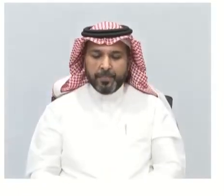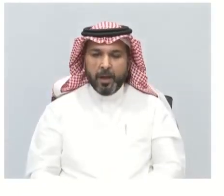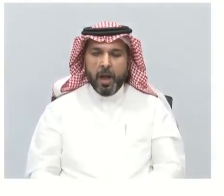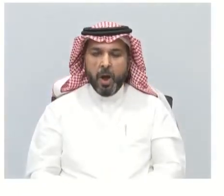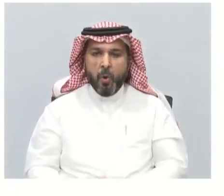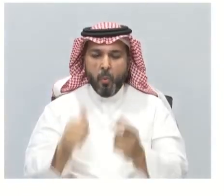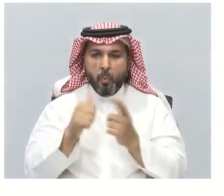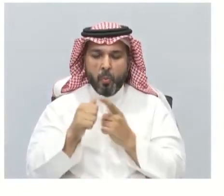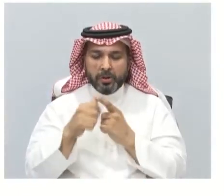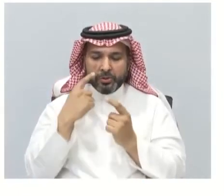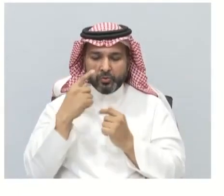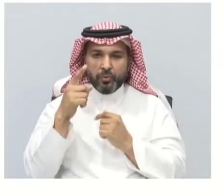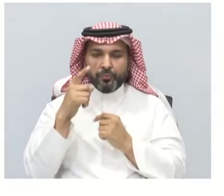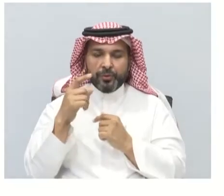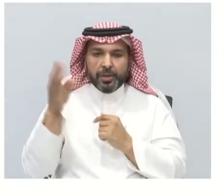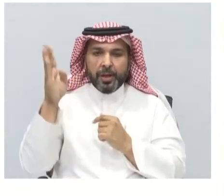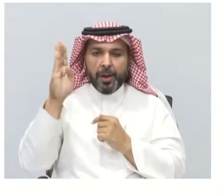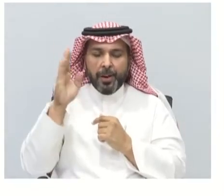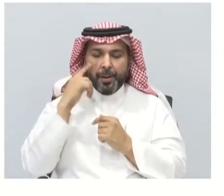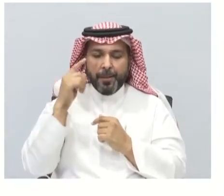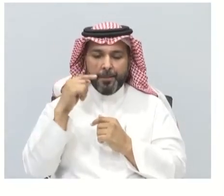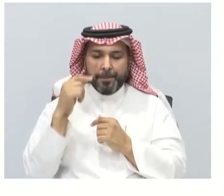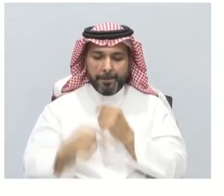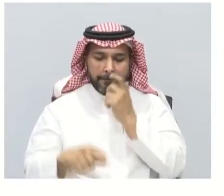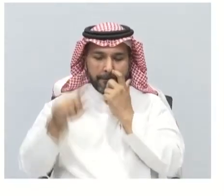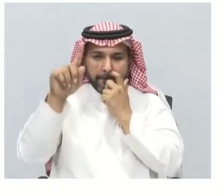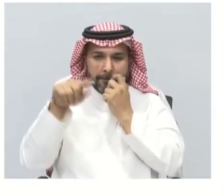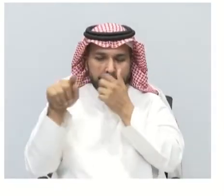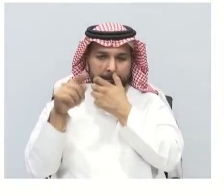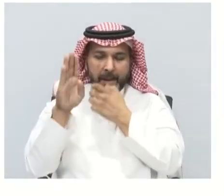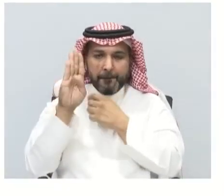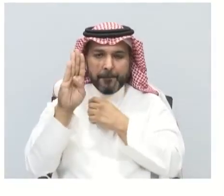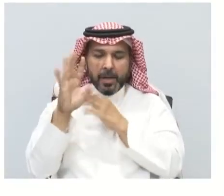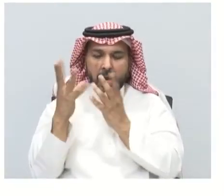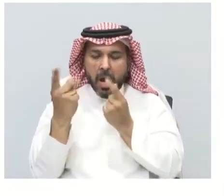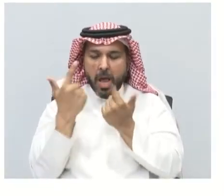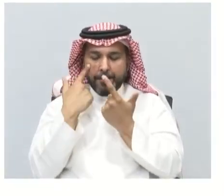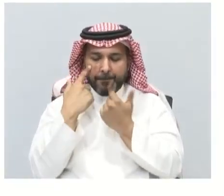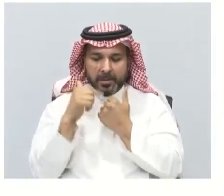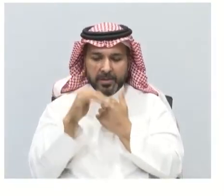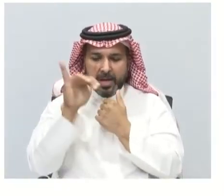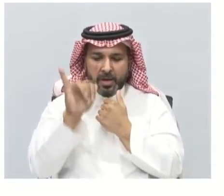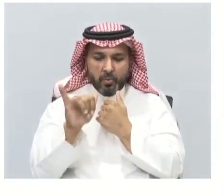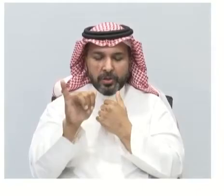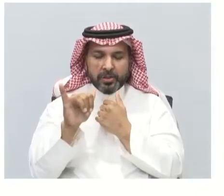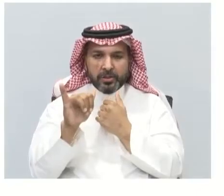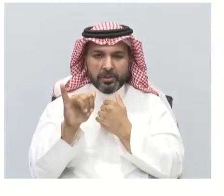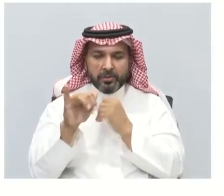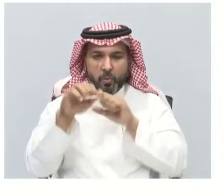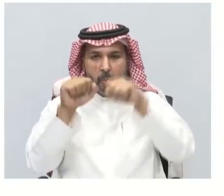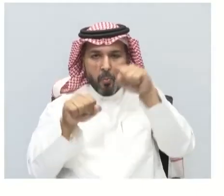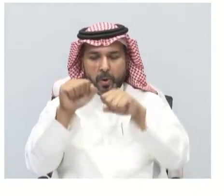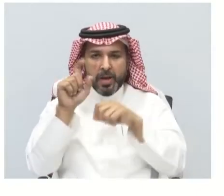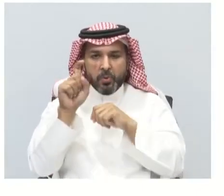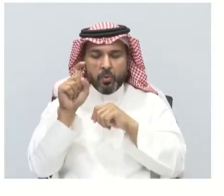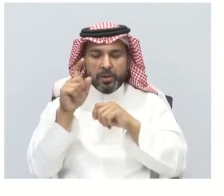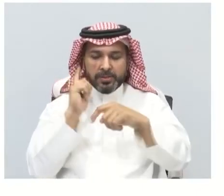بمقطع محور ب مقطع محور واي اللي هو بي اذا واي يساوي ام اكس زائد بي وانت عندك وعندك الواي وعندك الاكس الميل